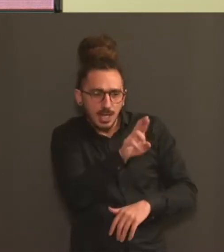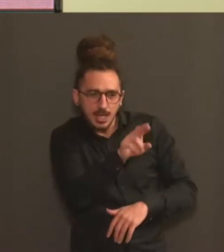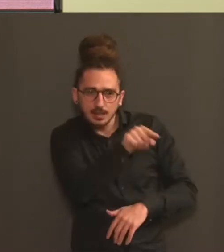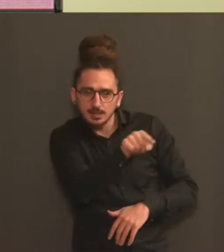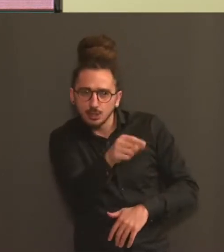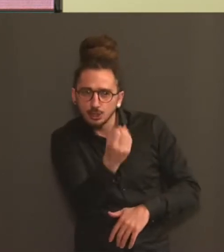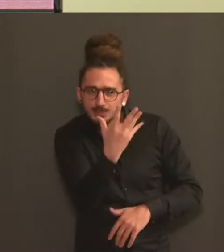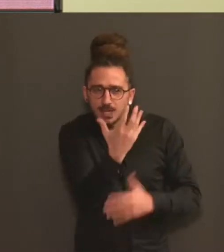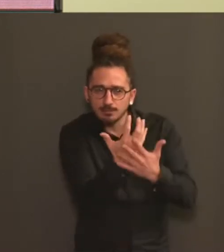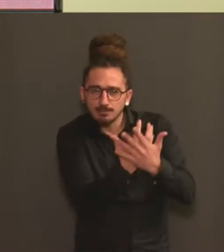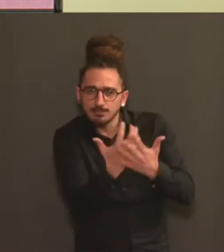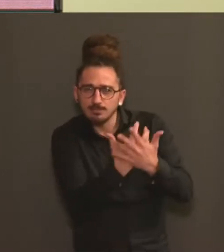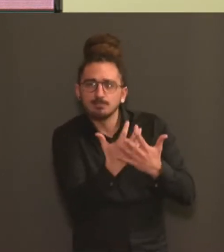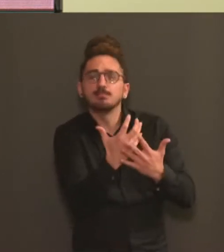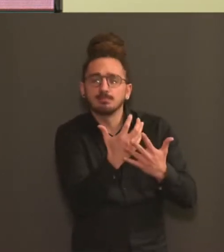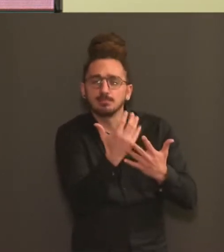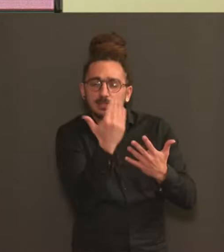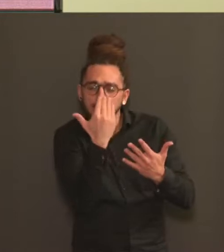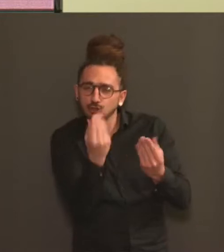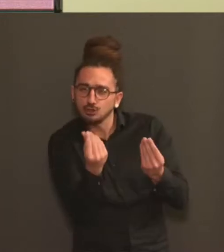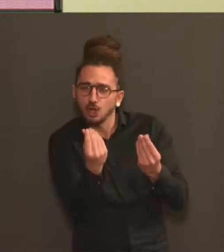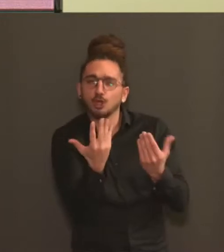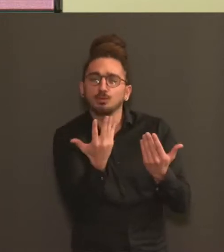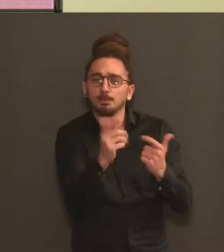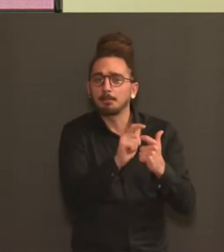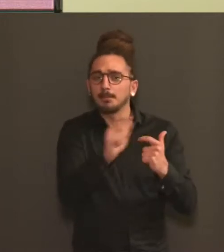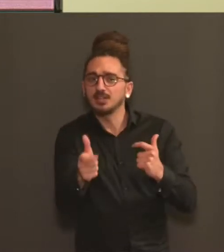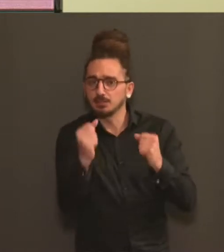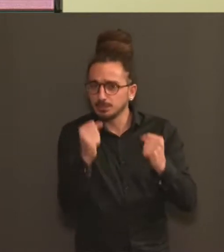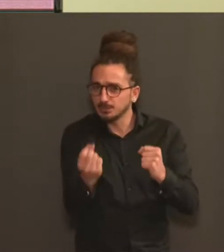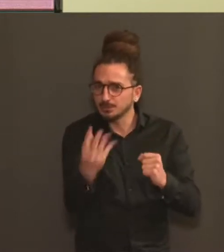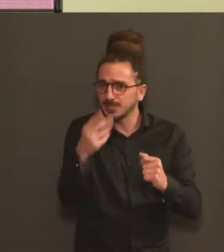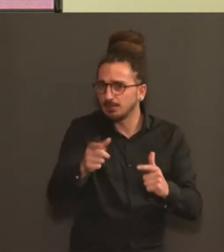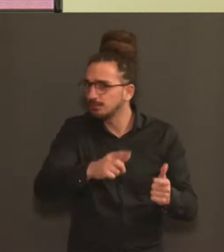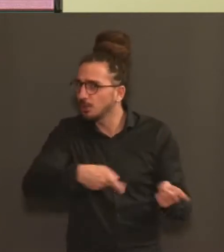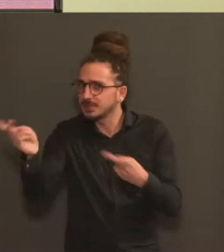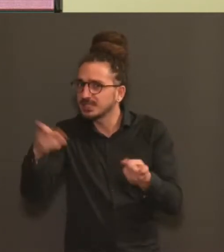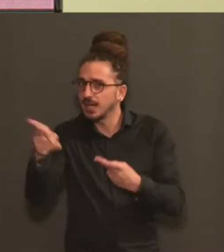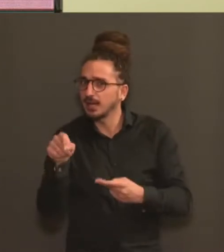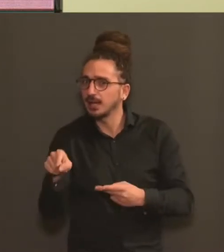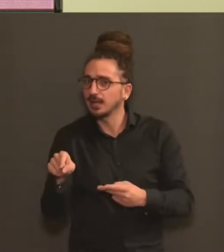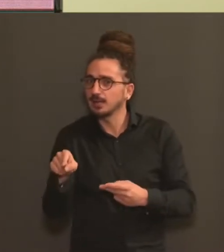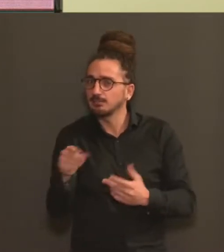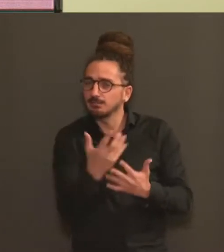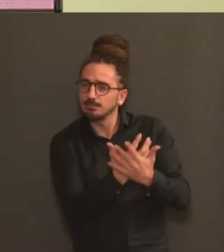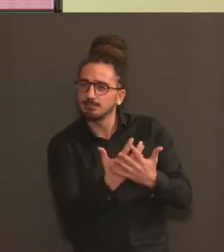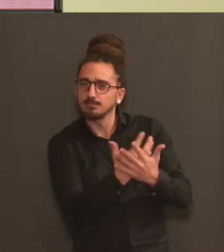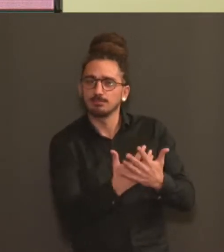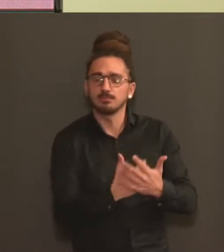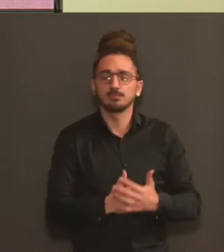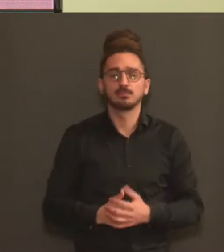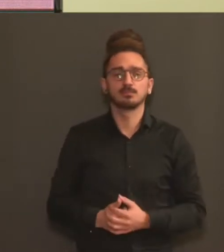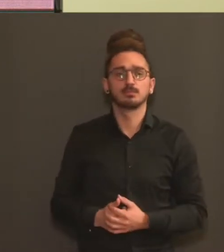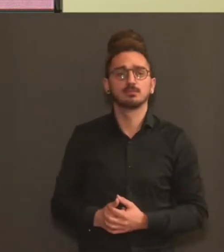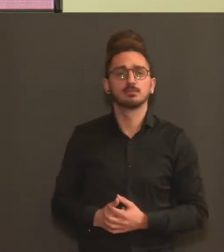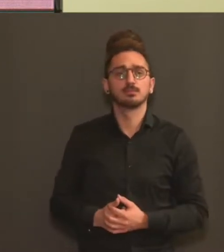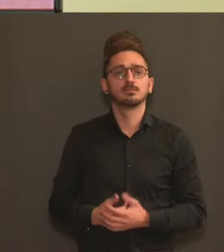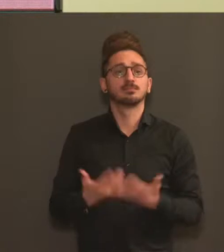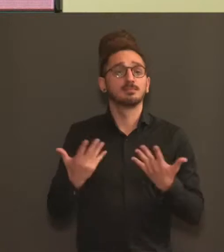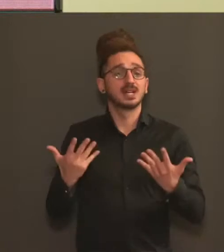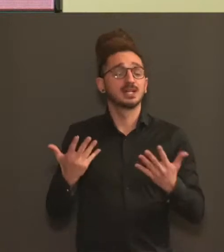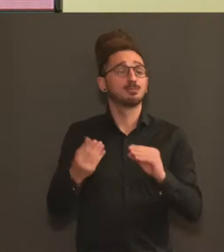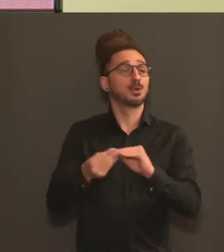un futur proche. Par contre, ce type d'indice est beaucoup plus sensible, beaucoup plus